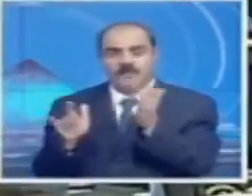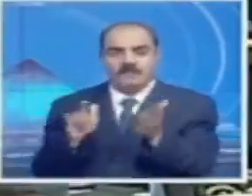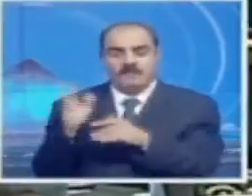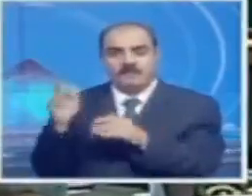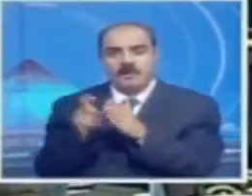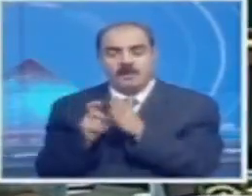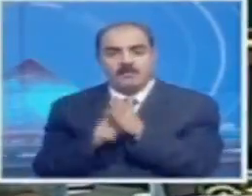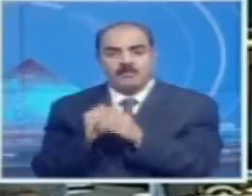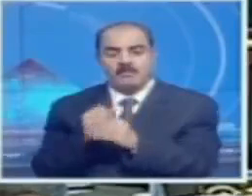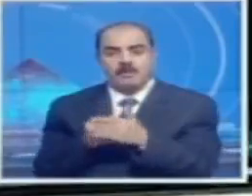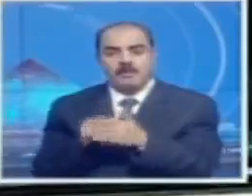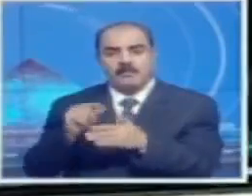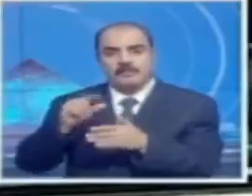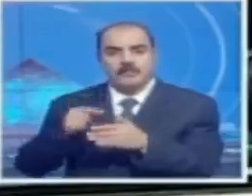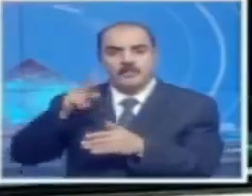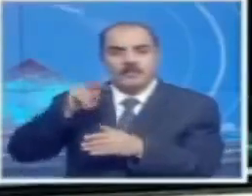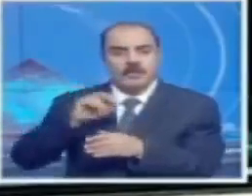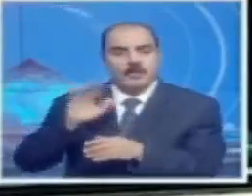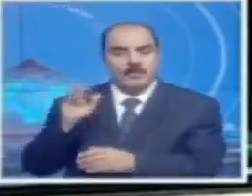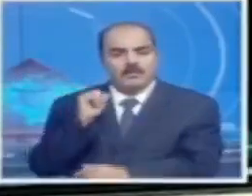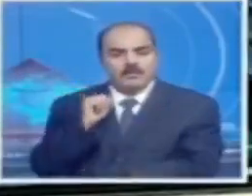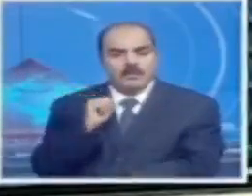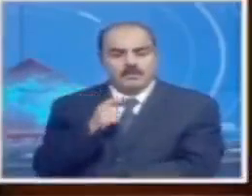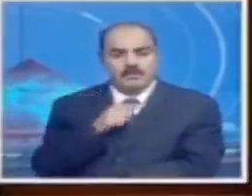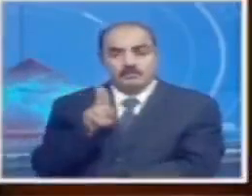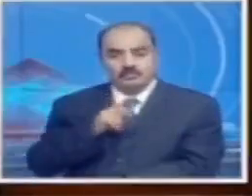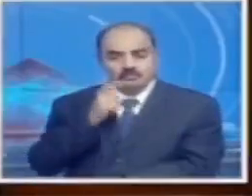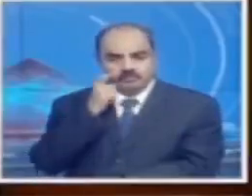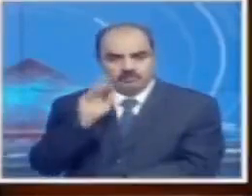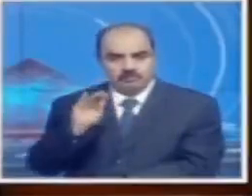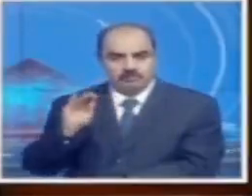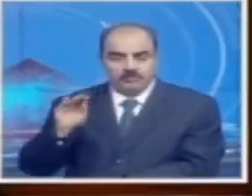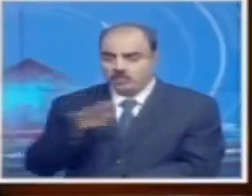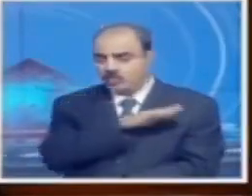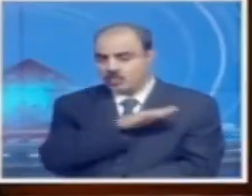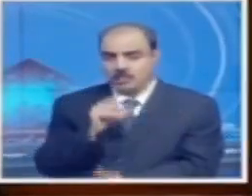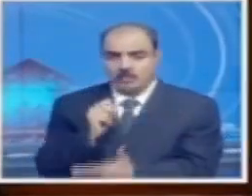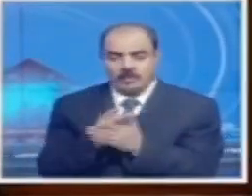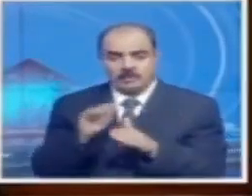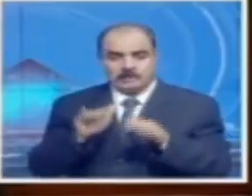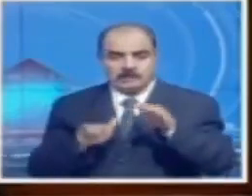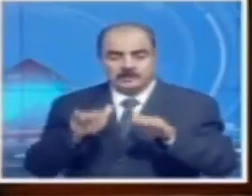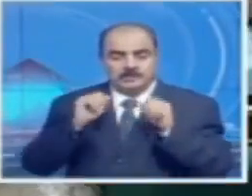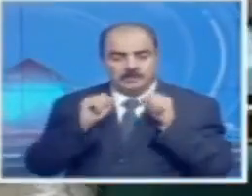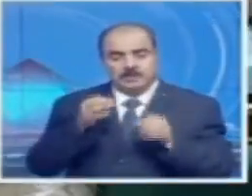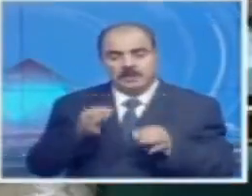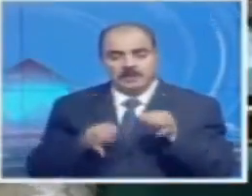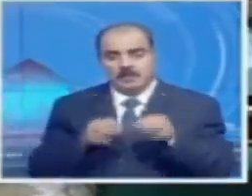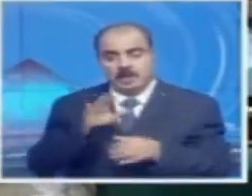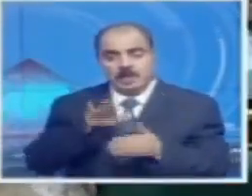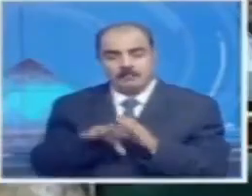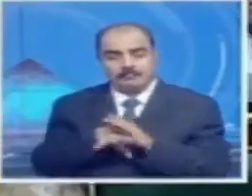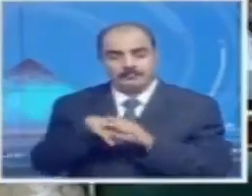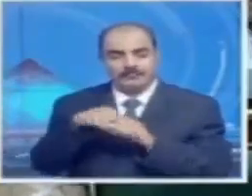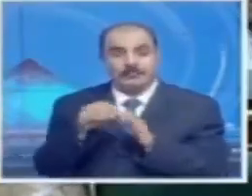القانون الخاص بالحد الأقصى للأجور واحدة من التوصيات التي جاءت بتقرير لجنة الخطة والموازنة بشأن مشروع